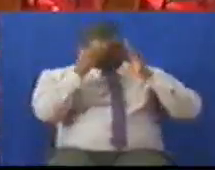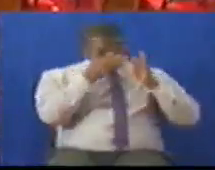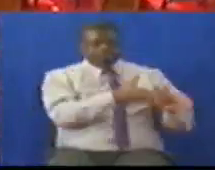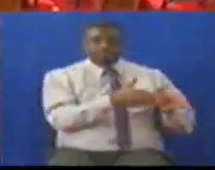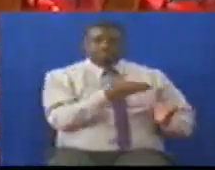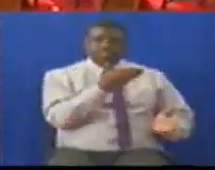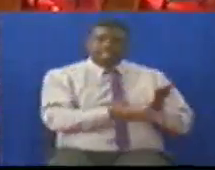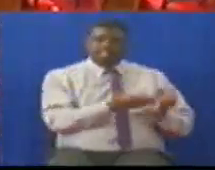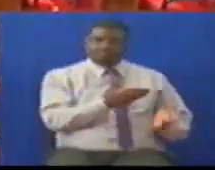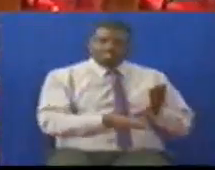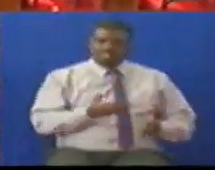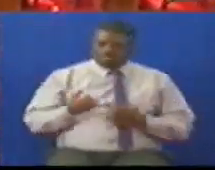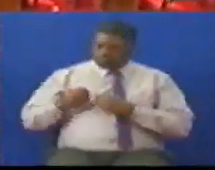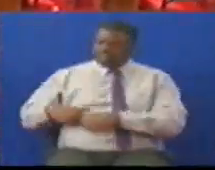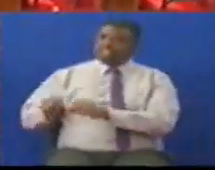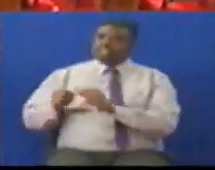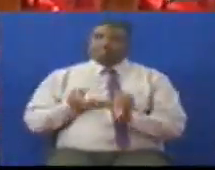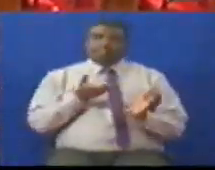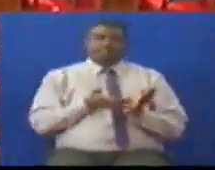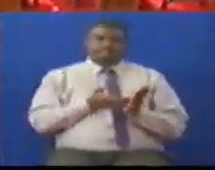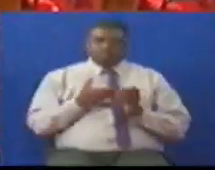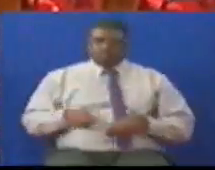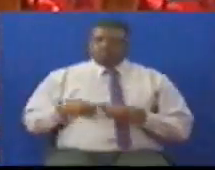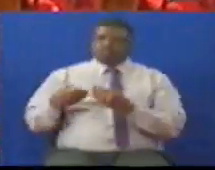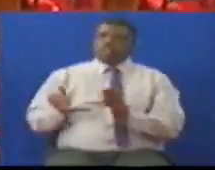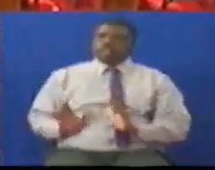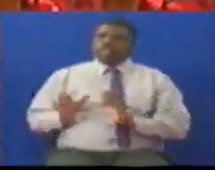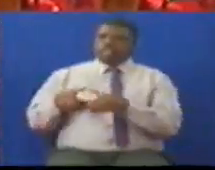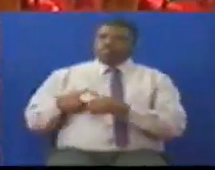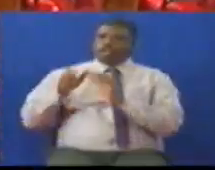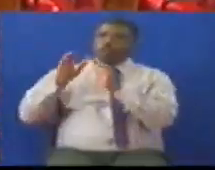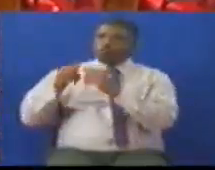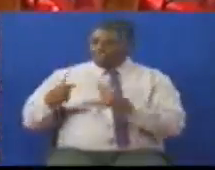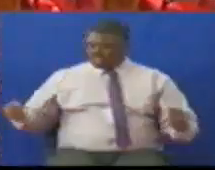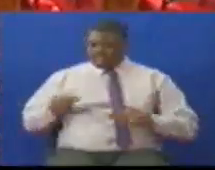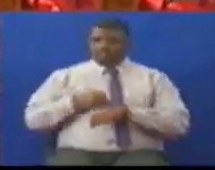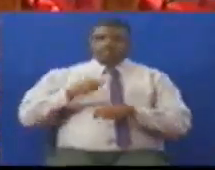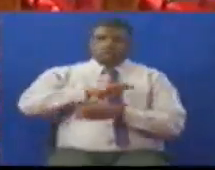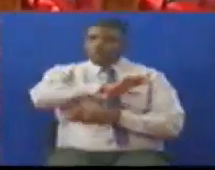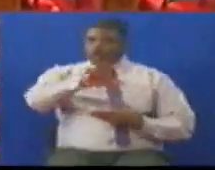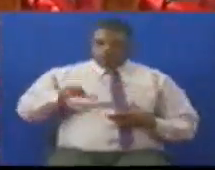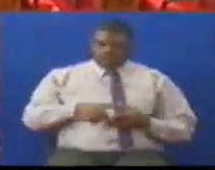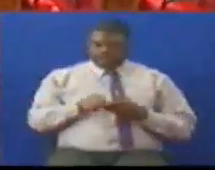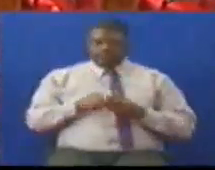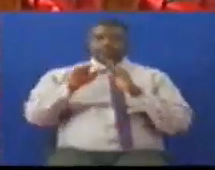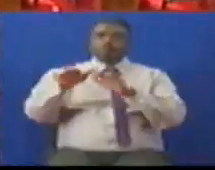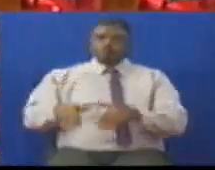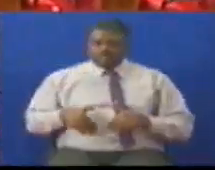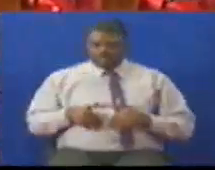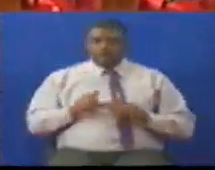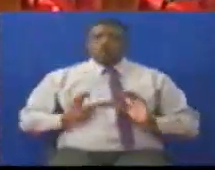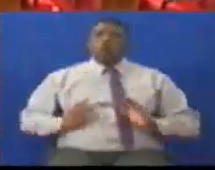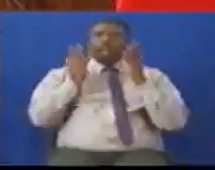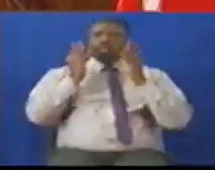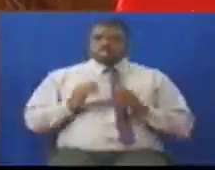ya utekelezaji wa mapendekezo yaliyotolewa na kambi rasmi ya upinzani kwa muda wote wa uhai wa bunge lako tukufu. Mheshimiwa